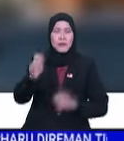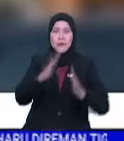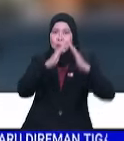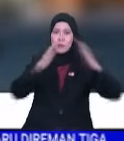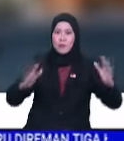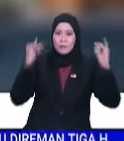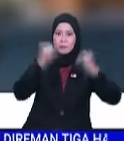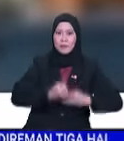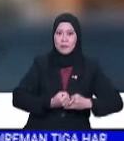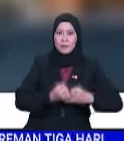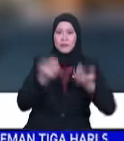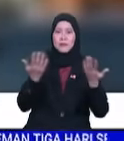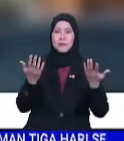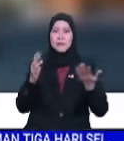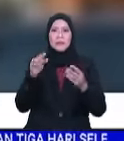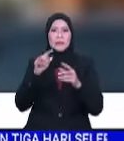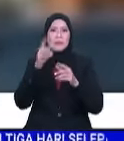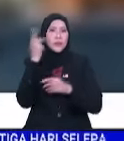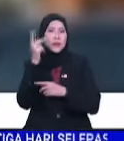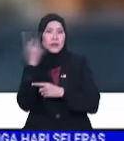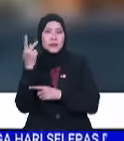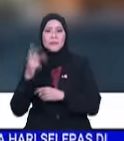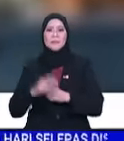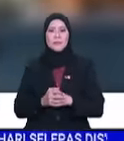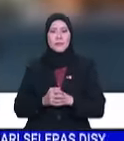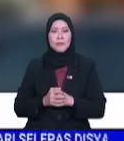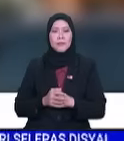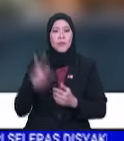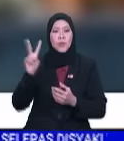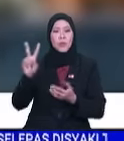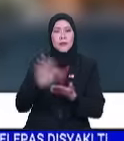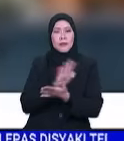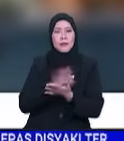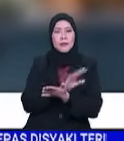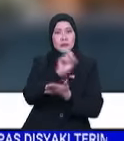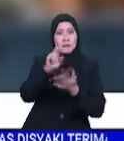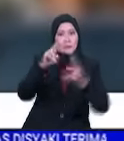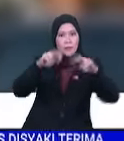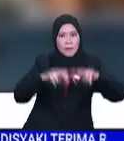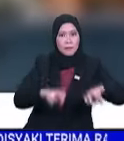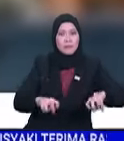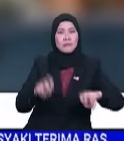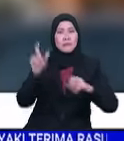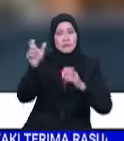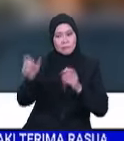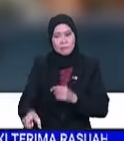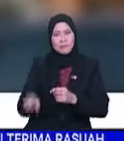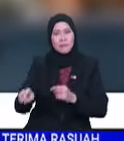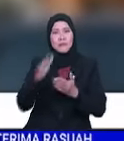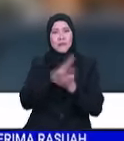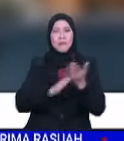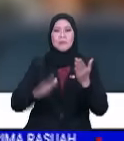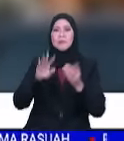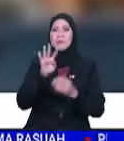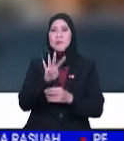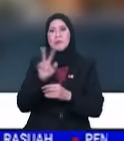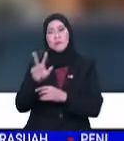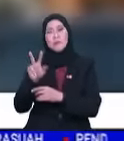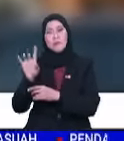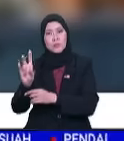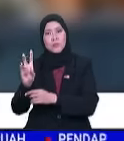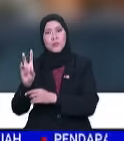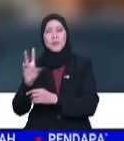ibadat di Jalan Carpenter Street, Kuching. Katanya dua kertas siasatan dibuka terhadap suspek di bawah Seksyen 427 Kanun